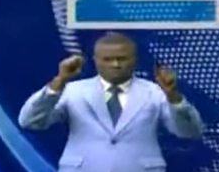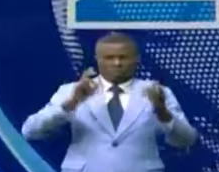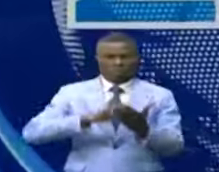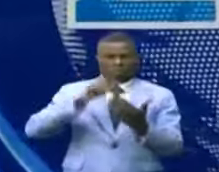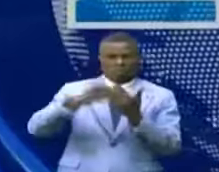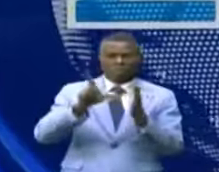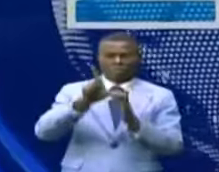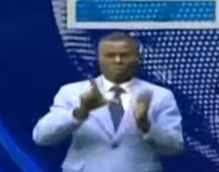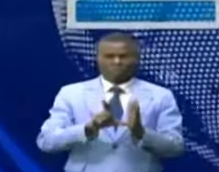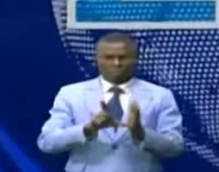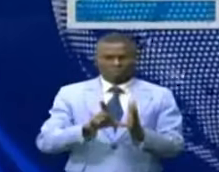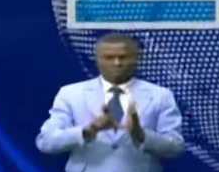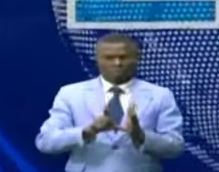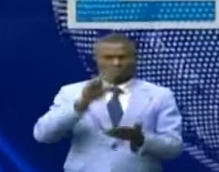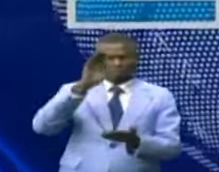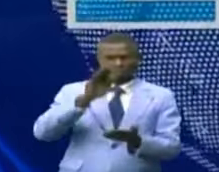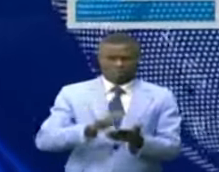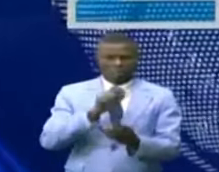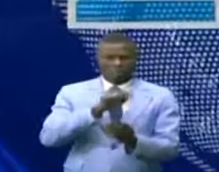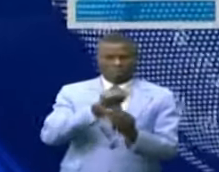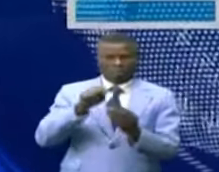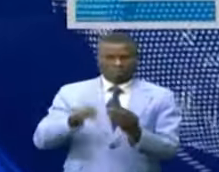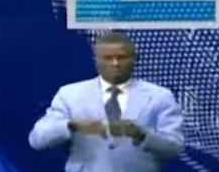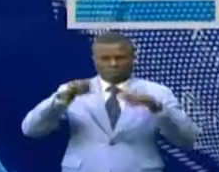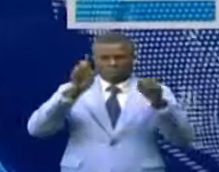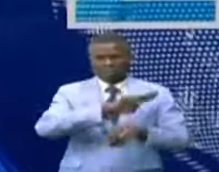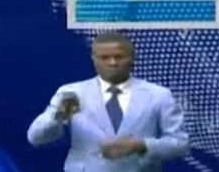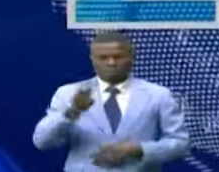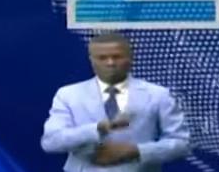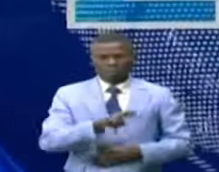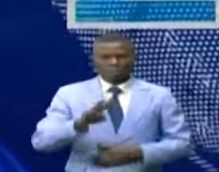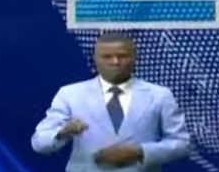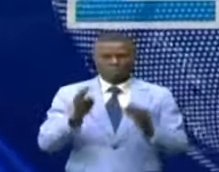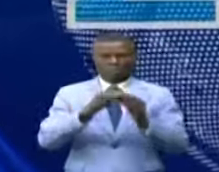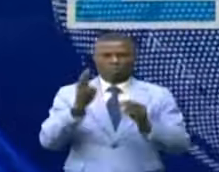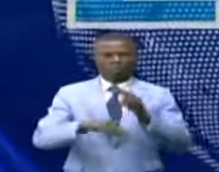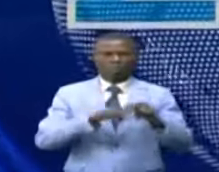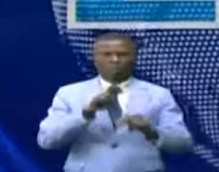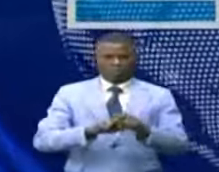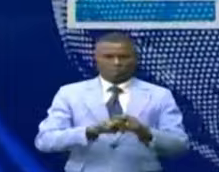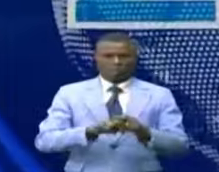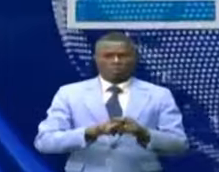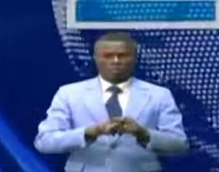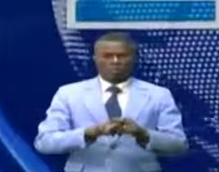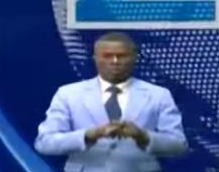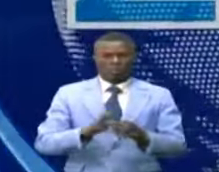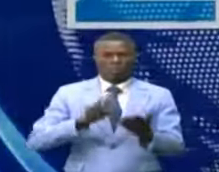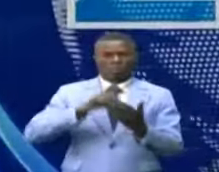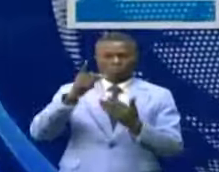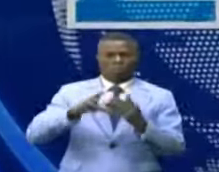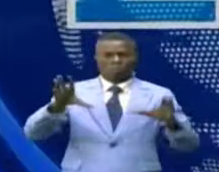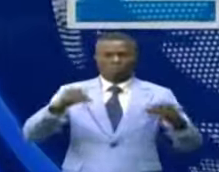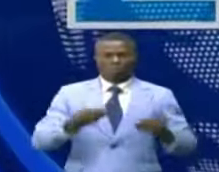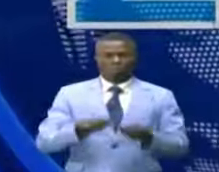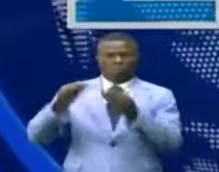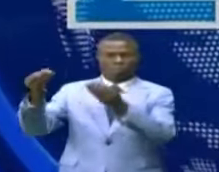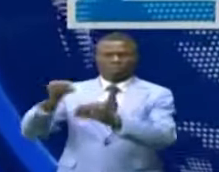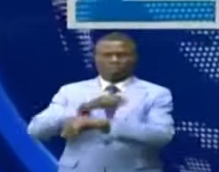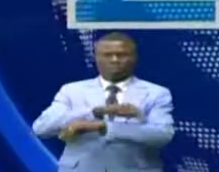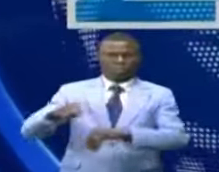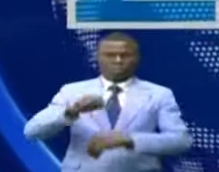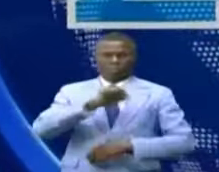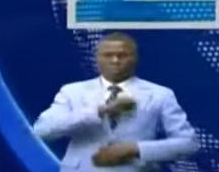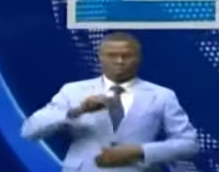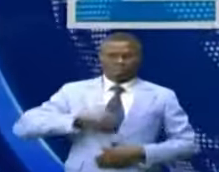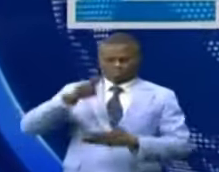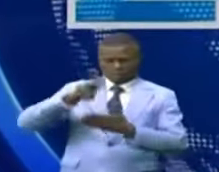de loi portant reddition de comptes exercice 2022. L'Assemblée nationale a transmis ce projet à la Chambre sœur pour seconde